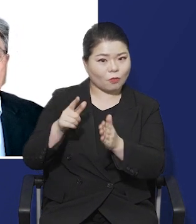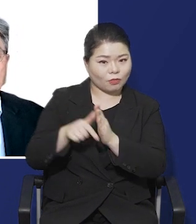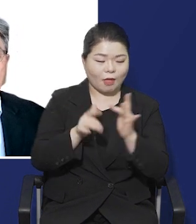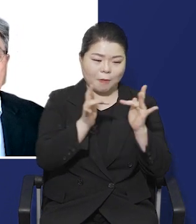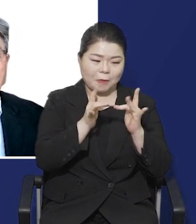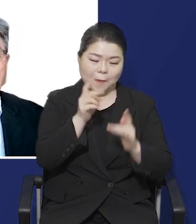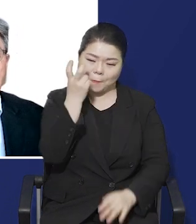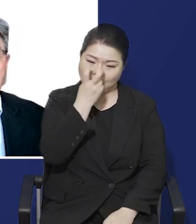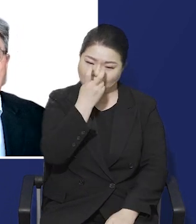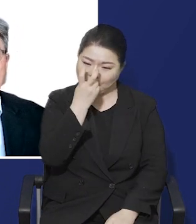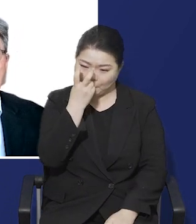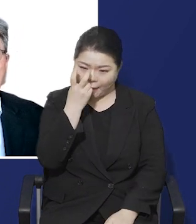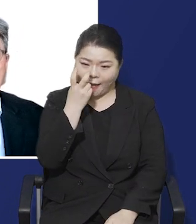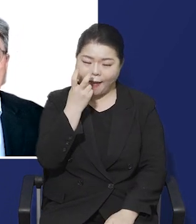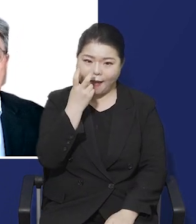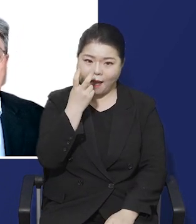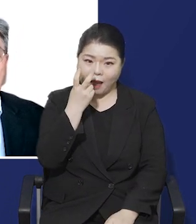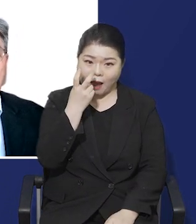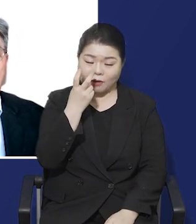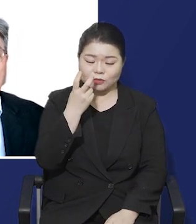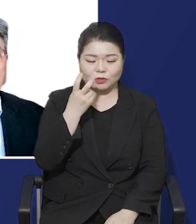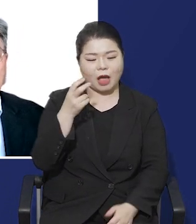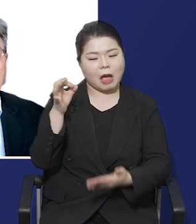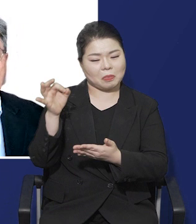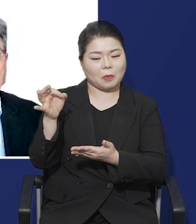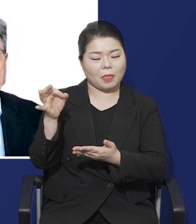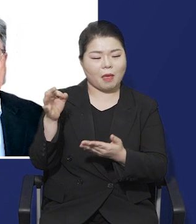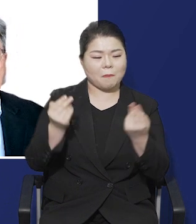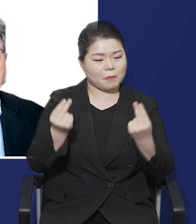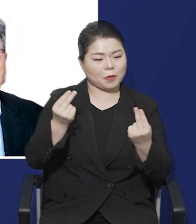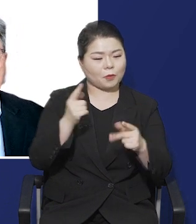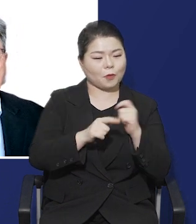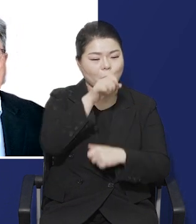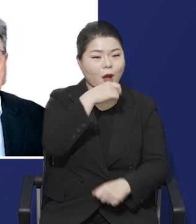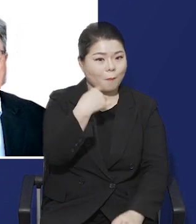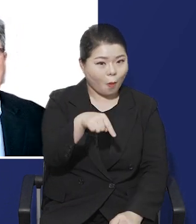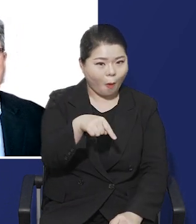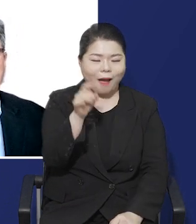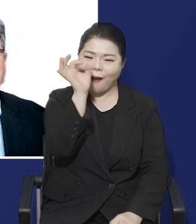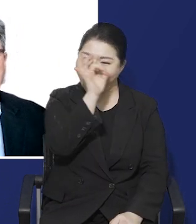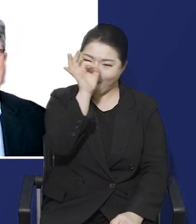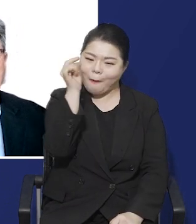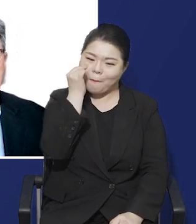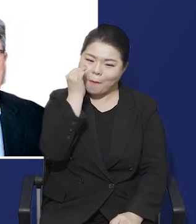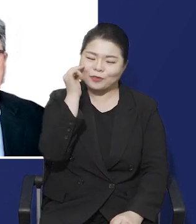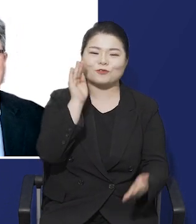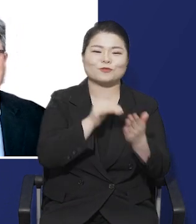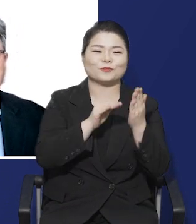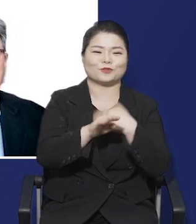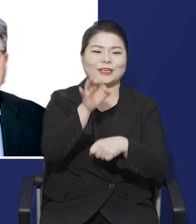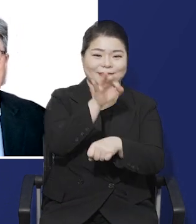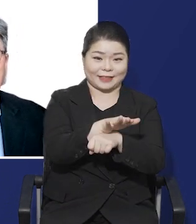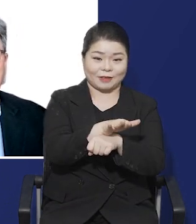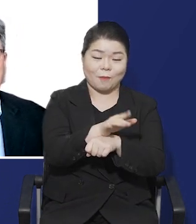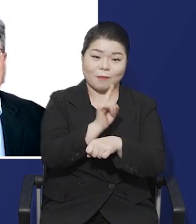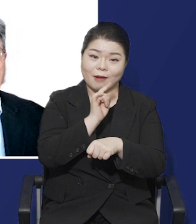온라인을 살펴볼 정도로 가상 소비주의와 온라인 마켓플레이스를 경험을 많이 하고 있다는 반증이 되며